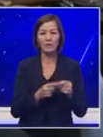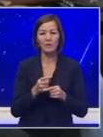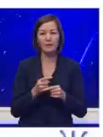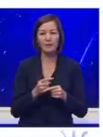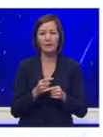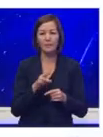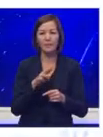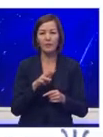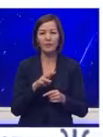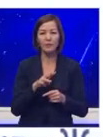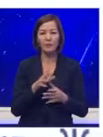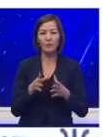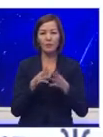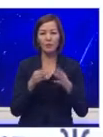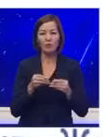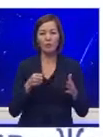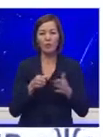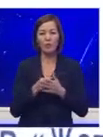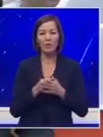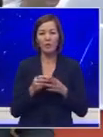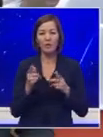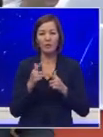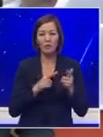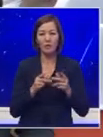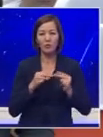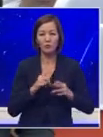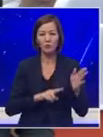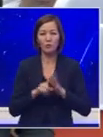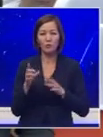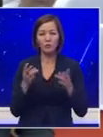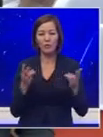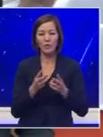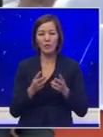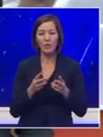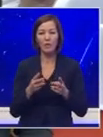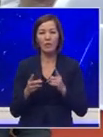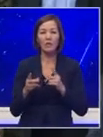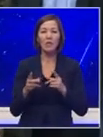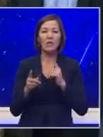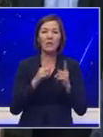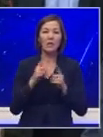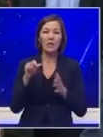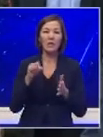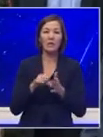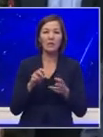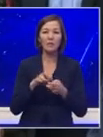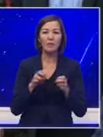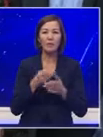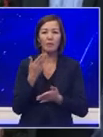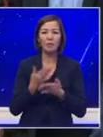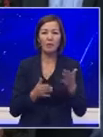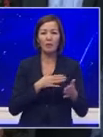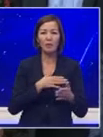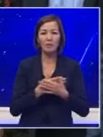өзіміздің маусымға, көктемге қарай осы дайындық жұмыстарын жүргізу керек. Жиынға келген азаматтар да өзекті проблемаларды көтерді.